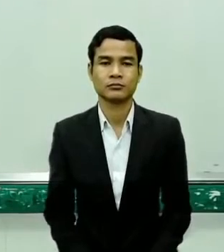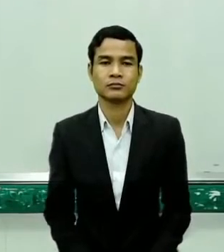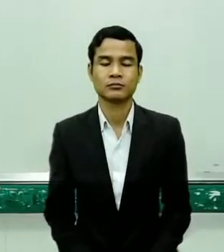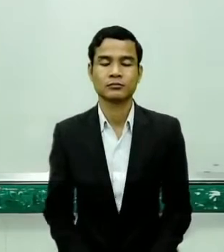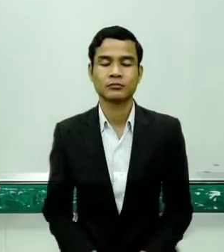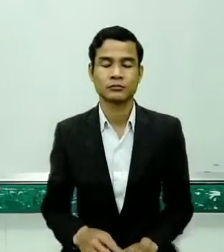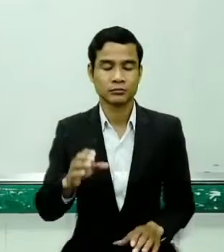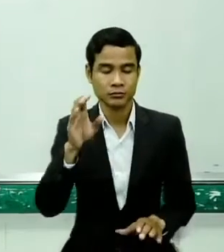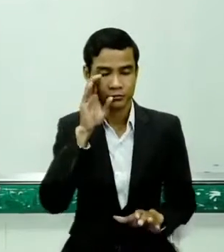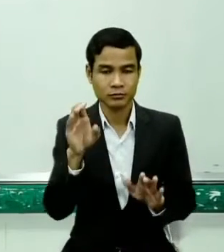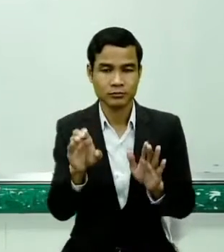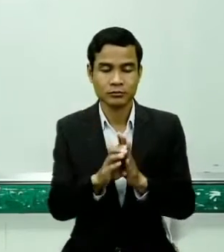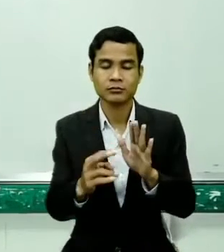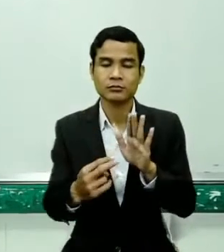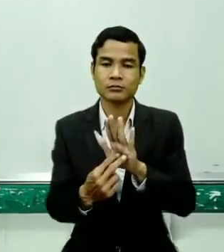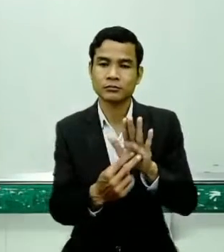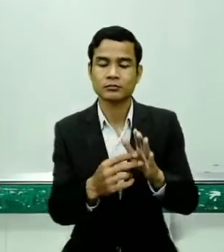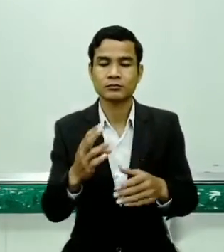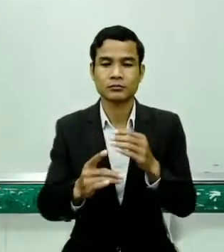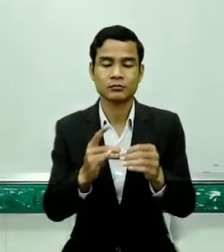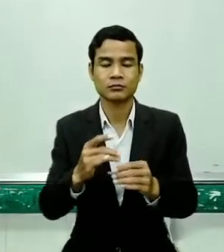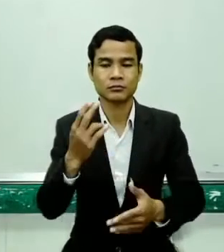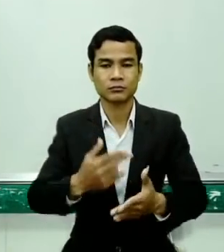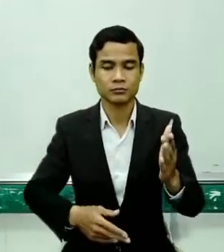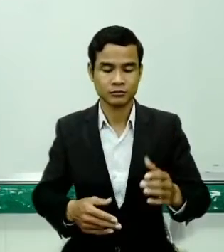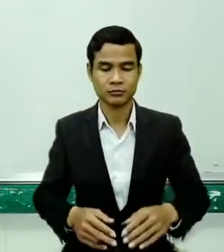ta rụp hiệp đi trong bằng hai con làm pi ở vậy